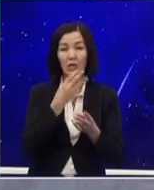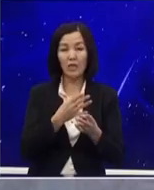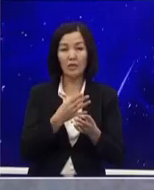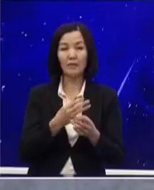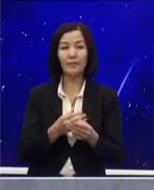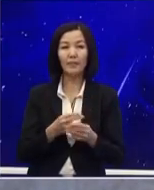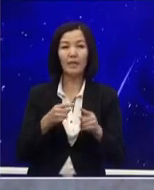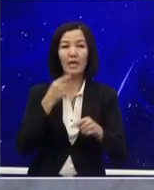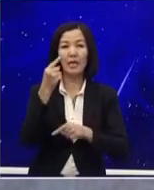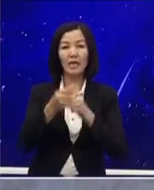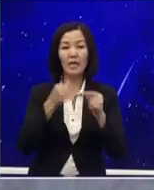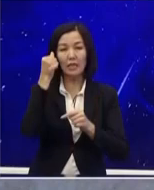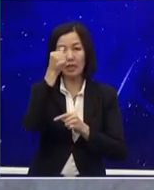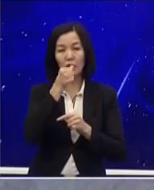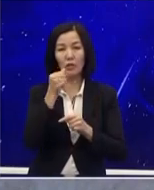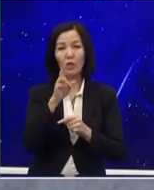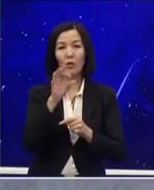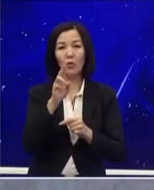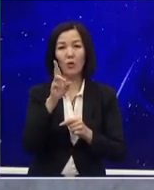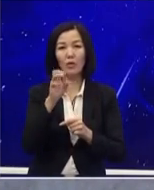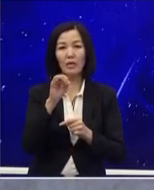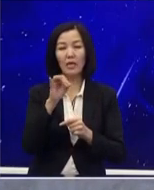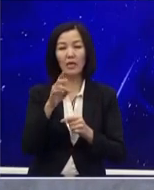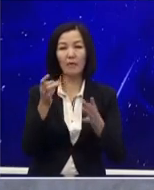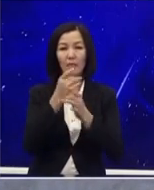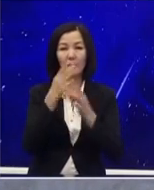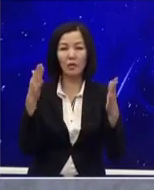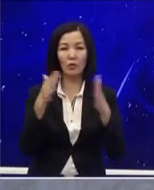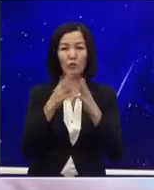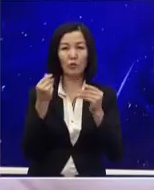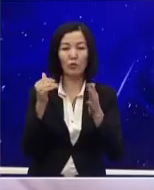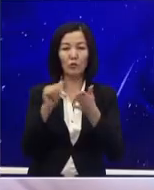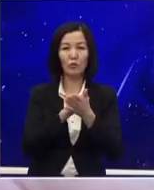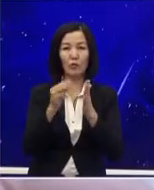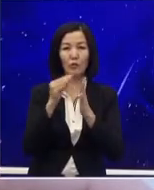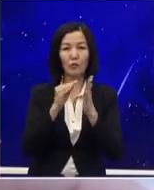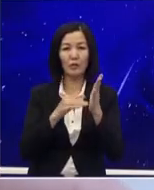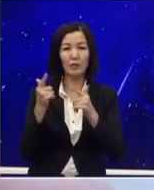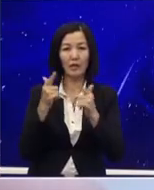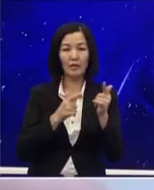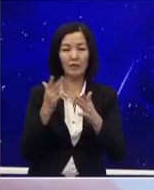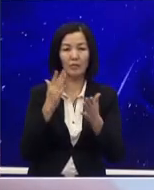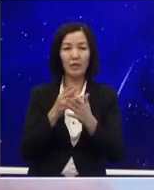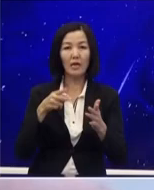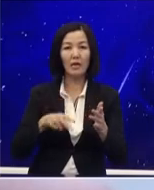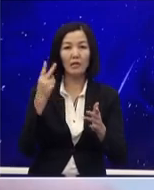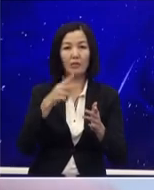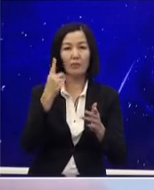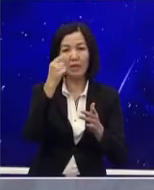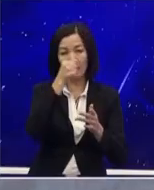атырмыз. Келесі жылы Көктерек ауылдық мәдениет үйінің жобалау сметалық құжаттары жасалып атыр. 2022